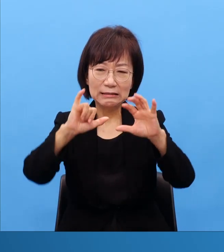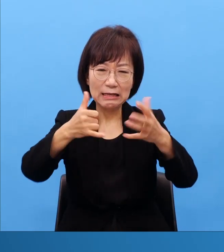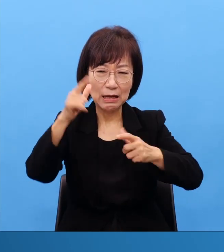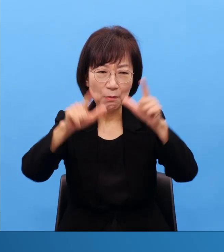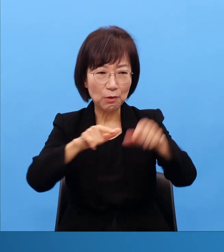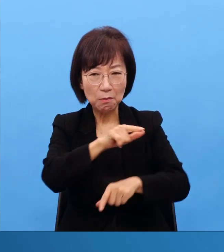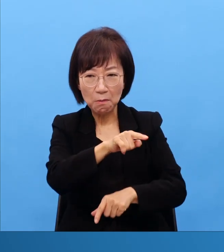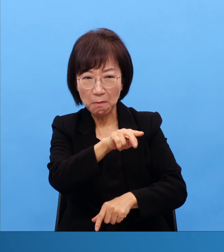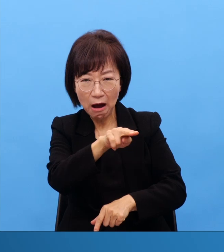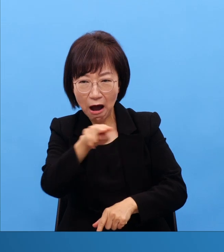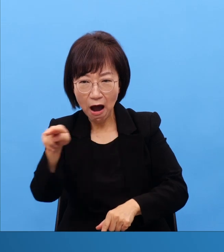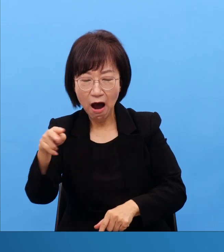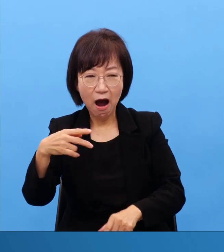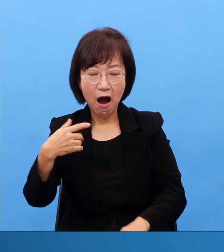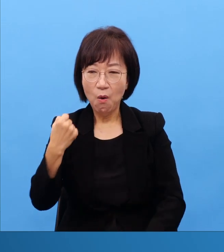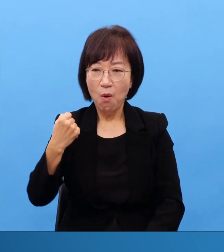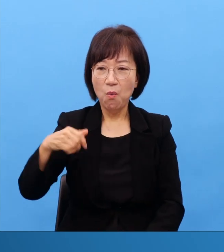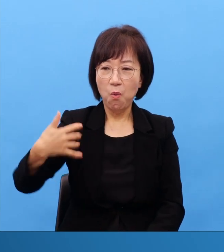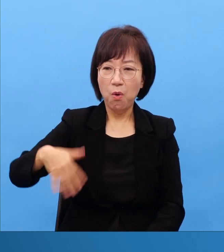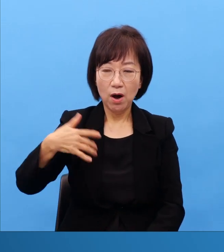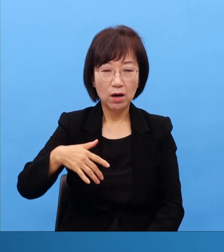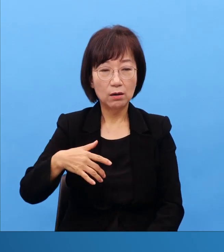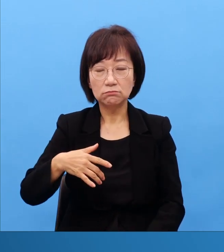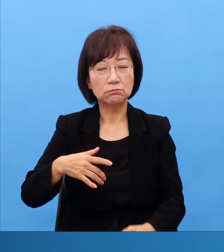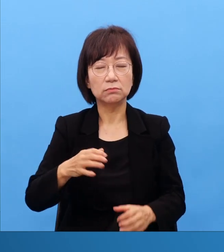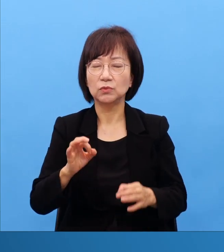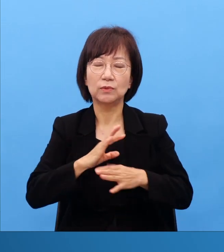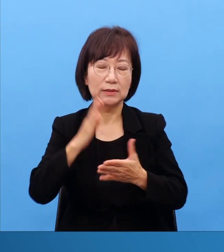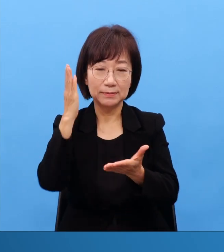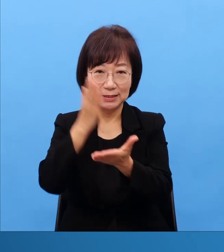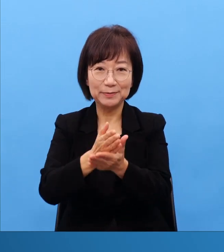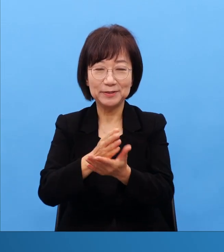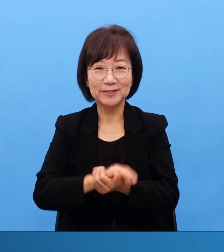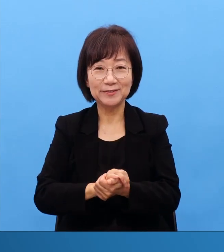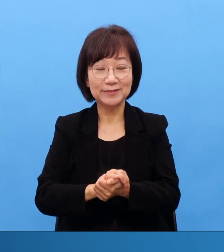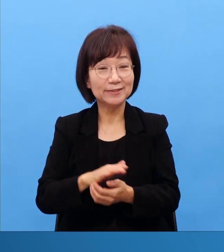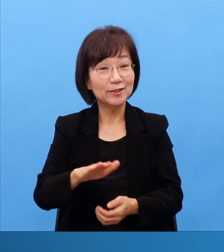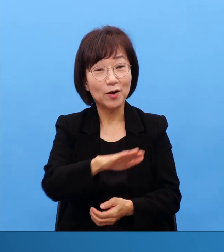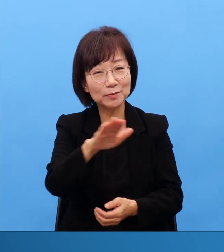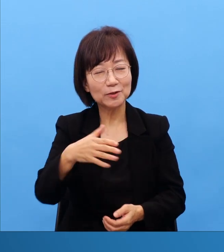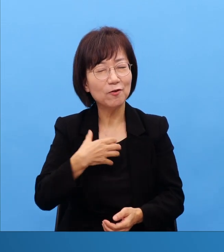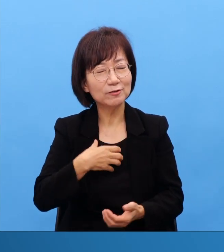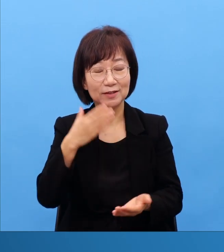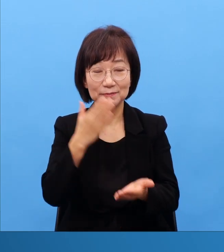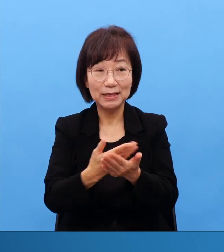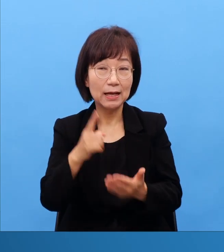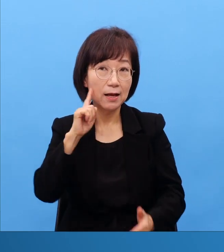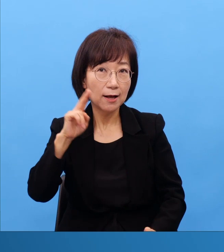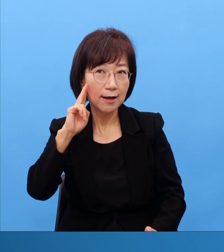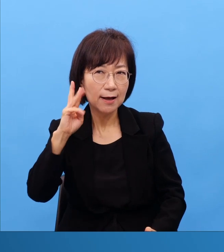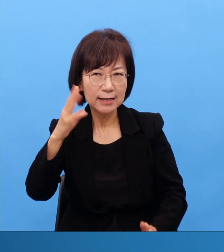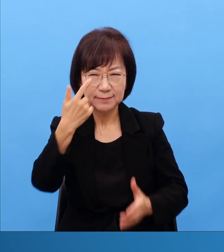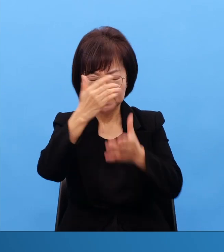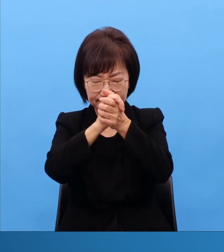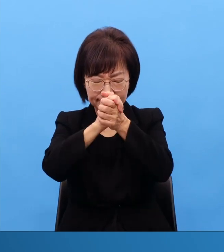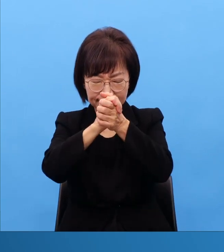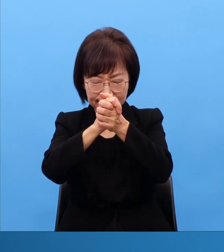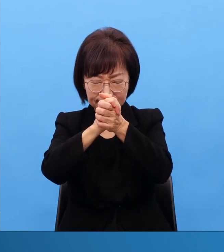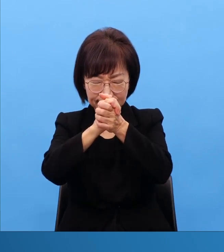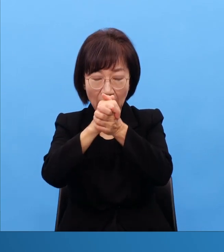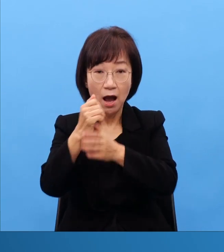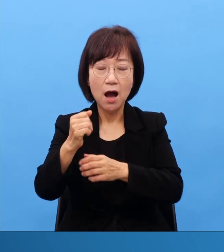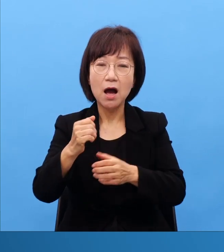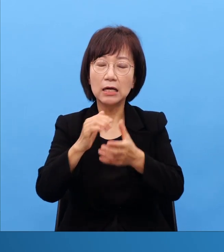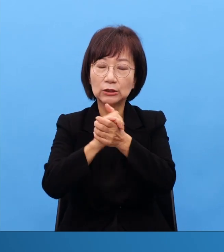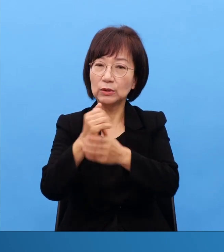속지 말고 3일만 기도해도 역사 납니다. 이번 주간에 한번 체험해 보시기 바랍니다. Do not be deceived. Even if you just pray for 3 days, the works